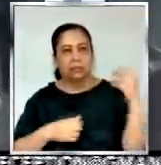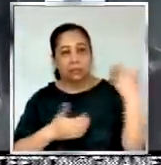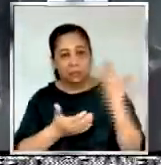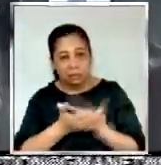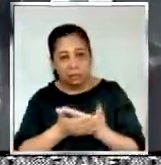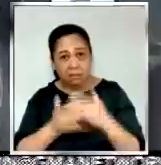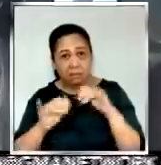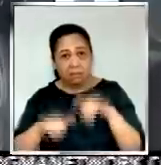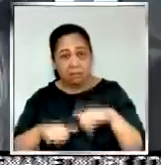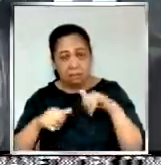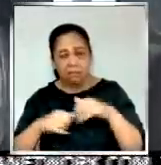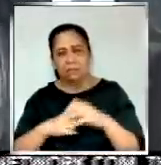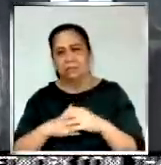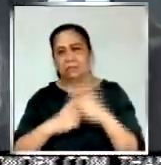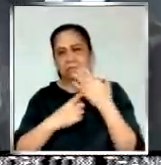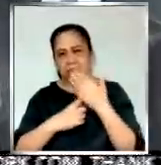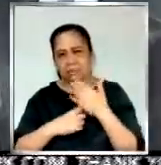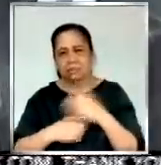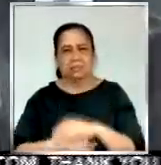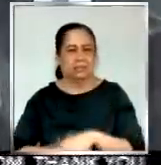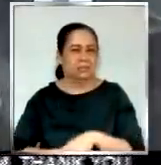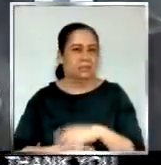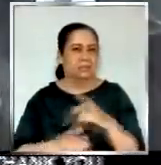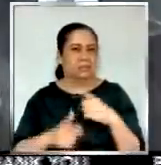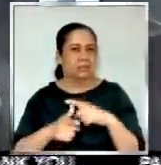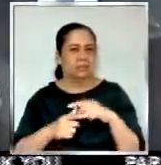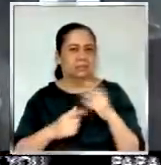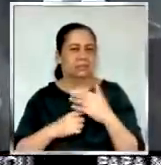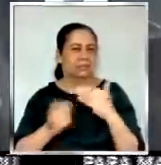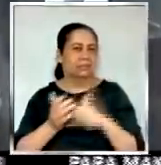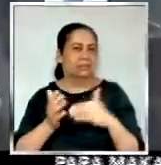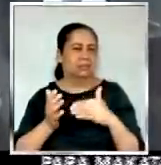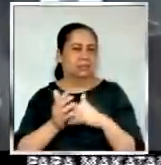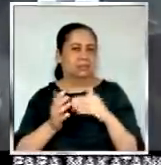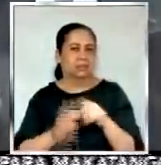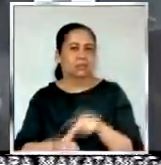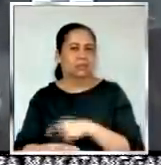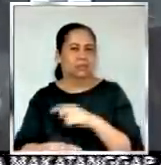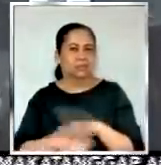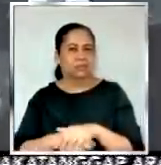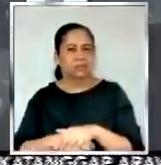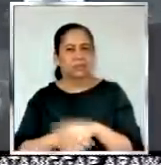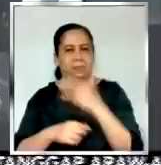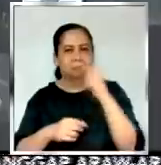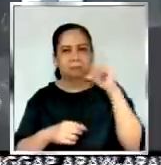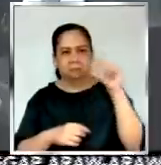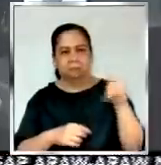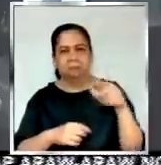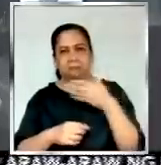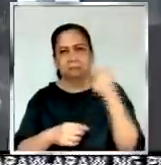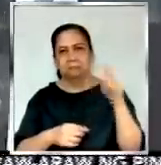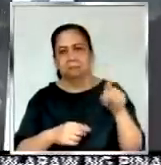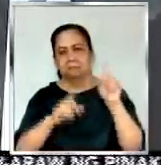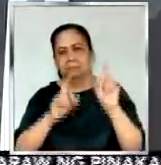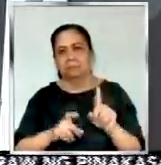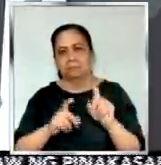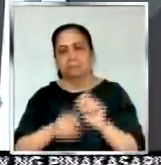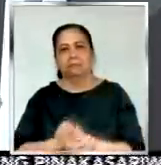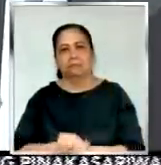naman. Tapos pagdating ng quarantine na matagal, siyempre po, stress din po kasi yun sa amin. Kaya gusto po na